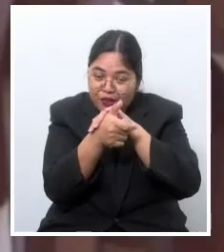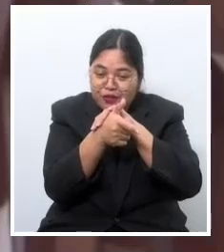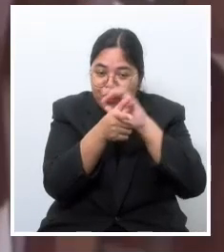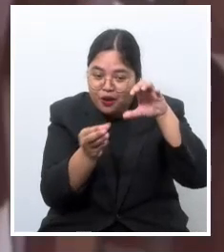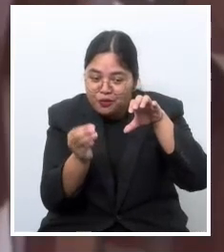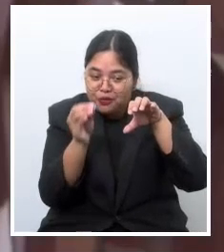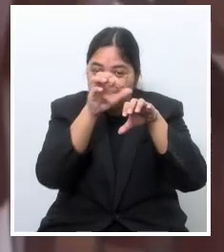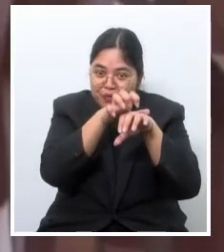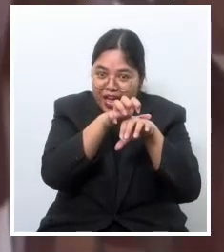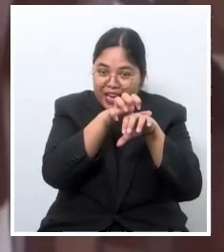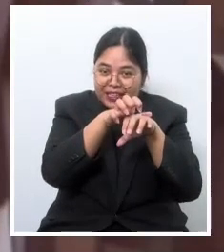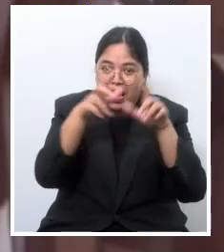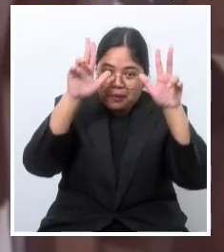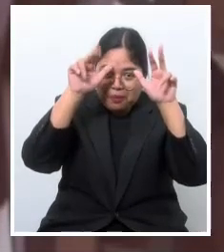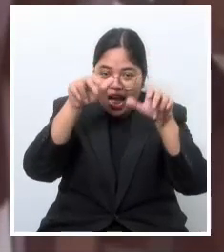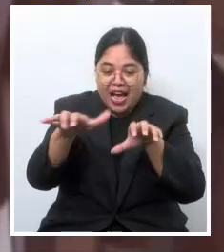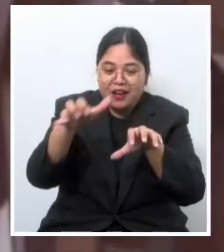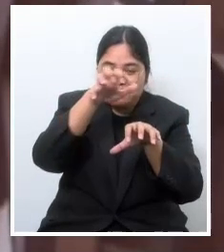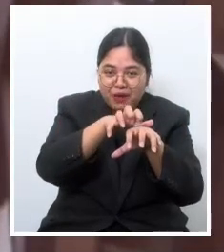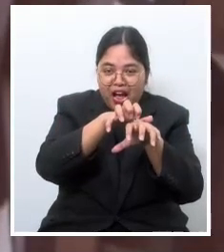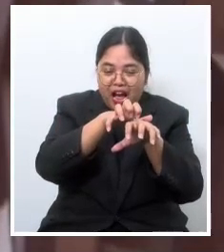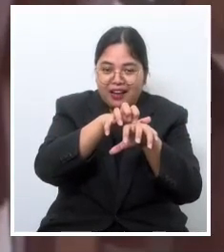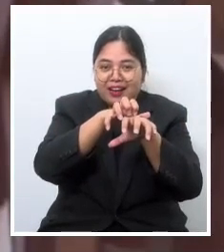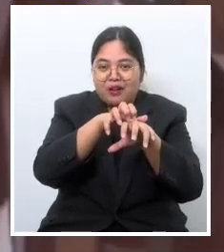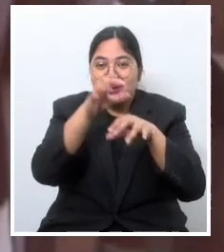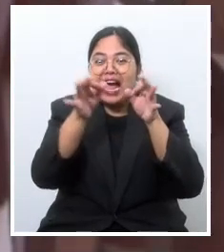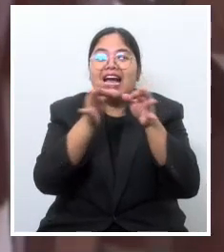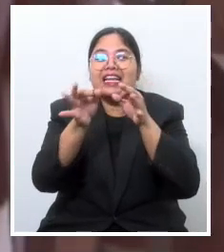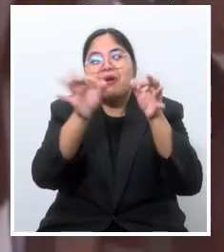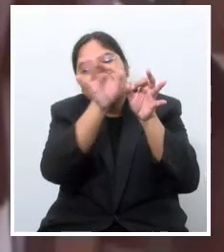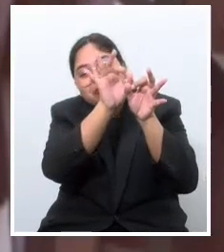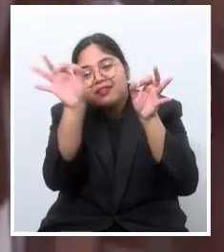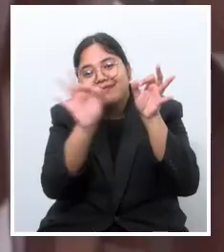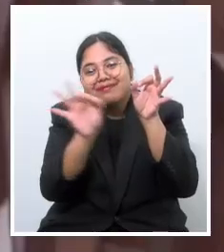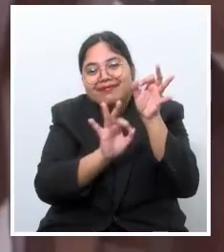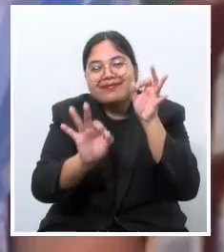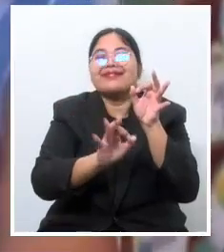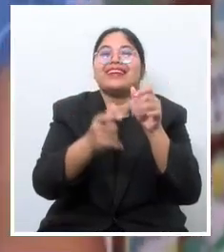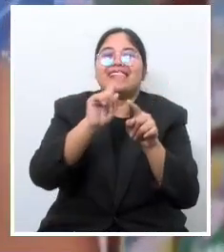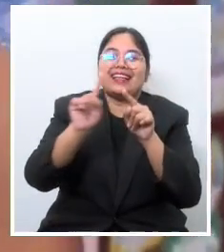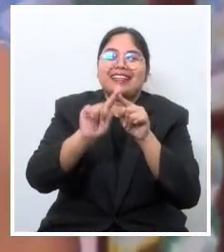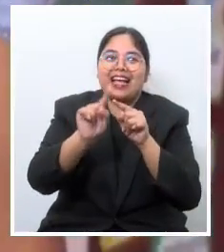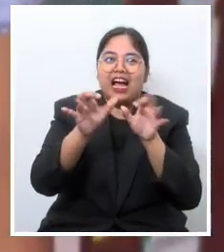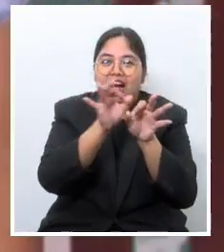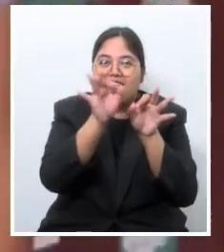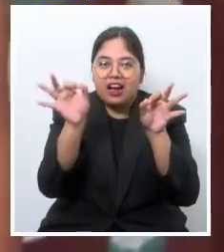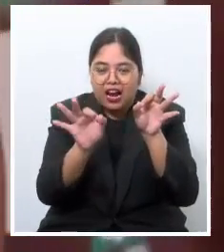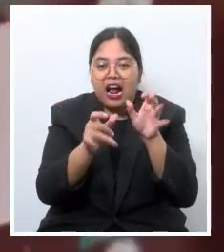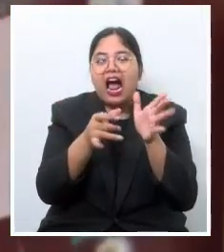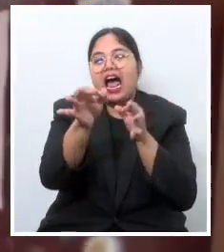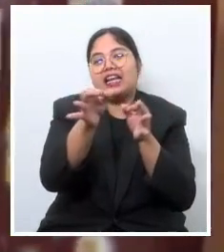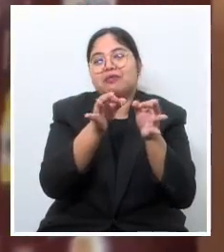แบกม้าได้อ่าพอแบบเสร็จแล้วม้าด้วยความกลัวก็เอาหัวกดลงไปในกระดองเต่าจึงเขียนมาเป็นทอ